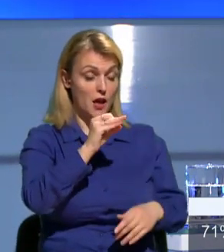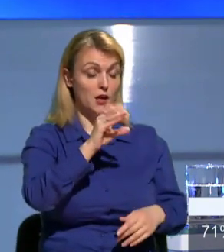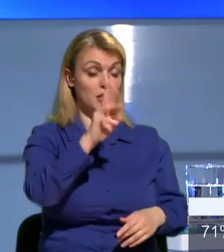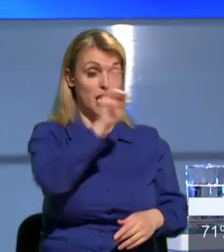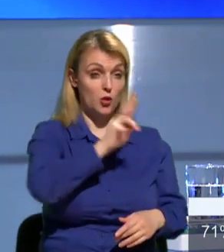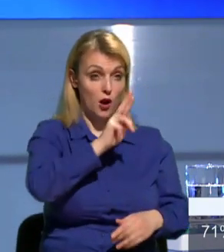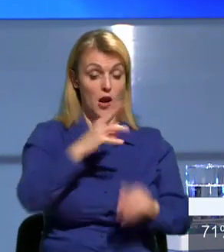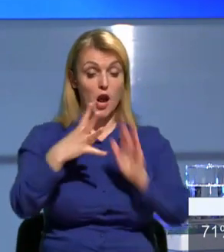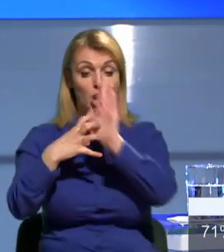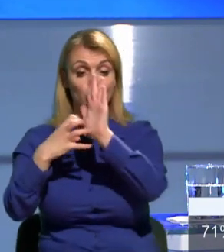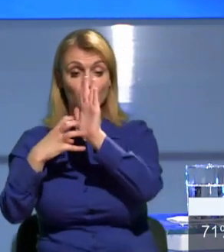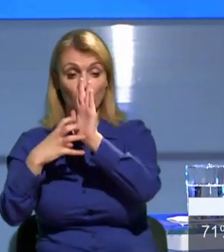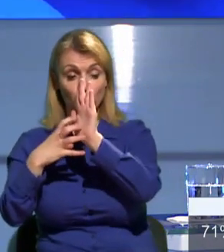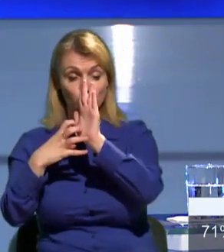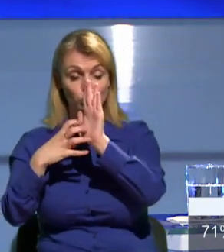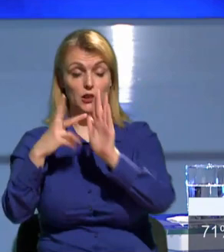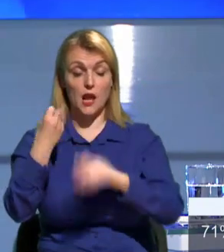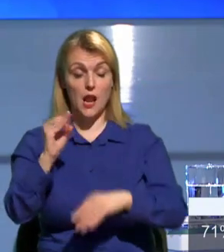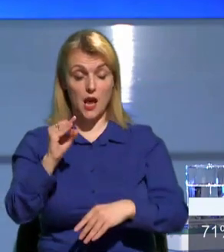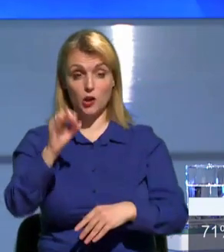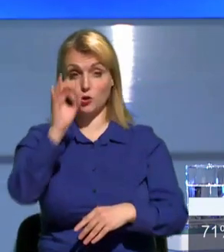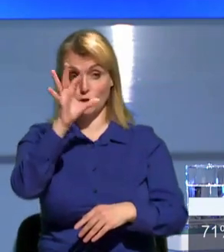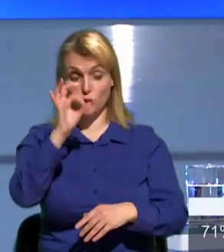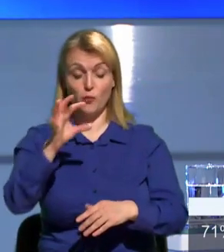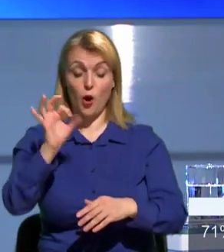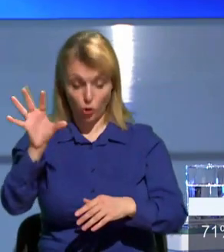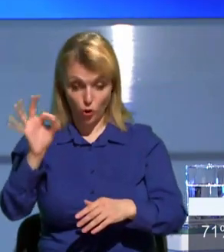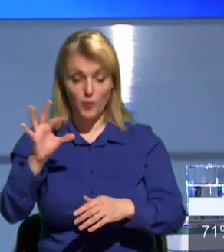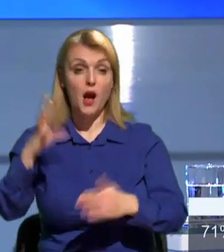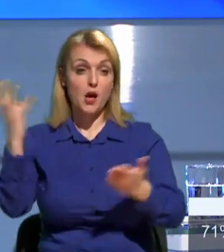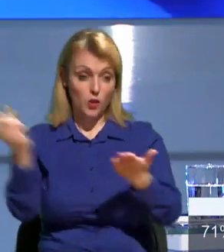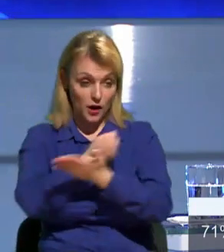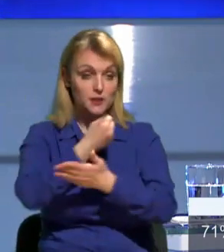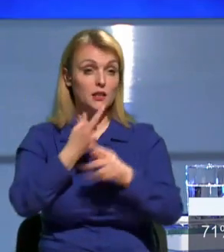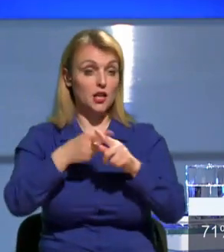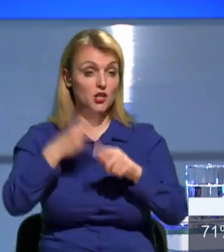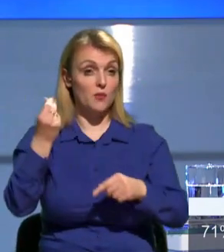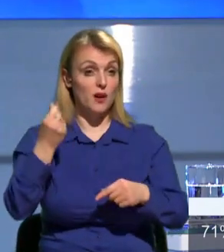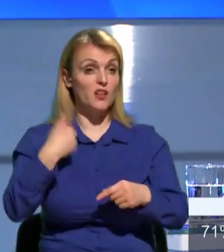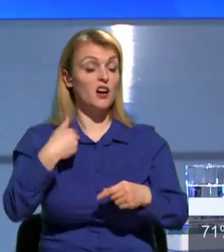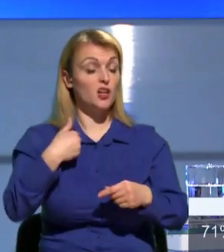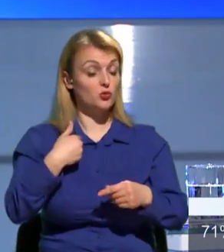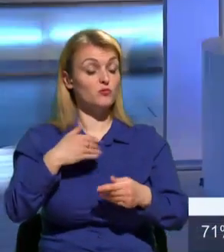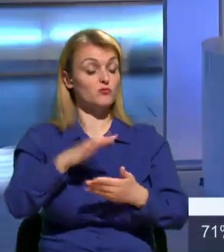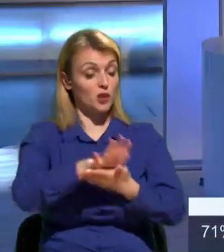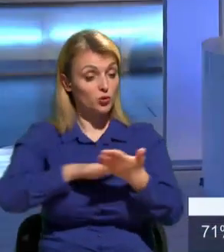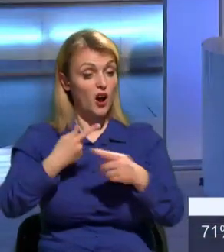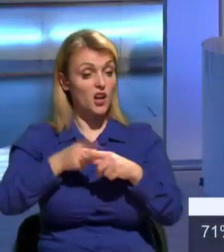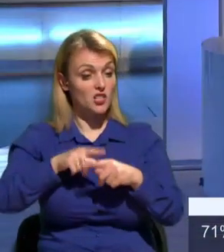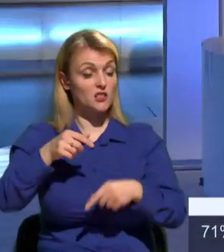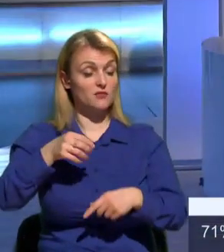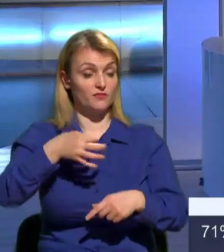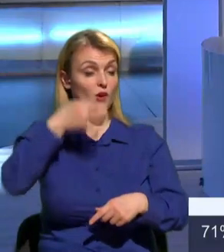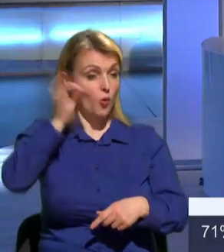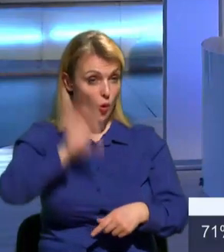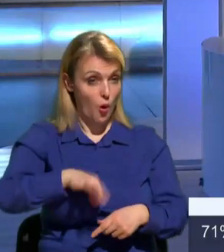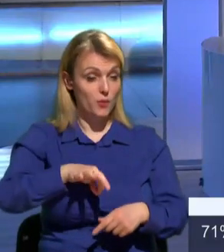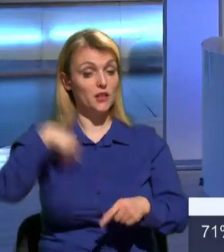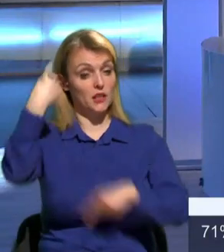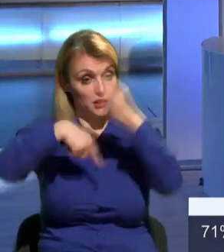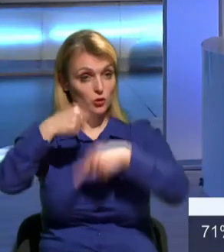octombrie, noi am găsit 1 miliard de lei suplimentar pentru a-i ajuta. Eu vreau această experiență să o continuăm în anul viitor. De exemplu, noi deja am